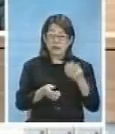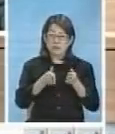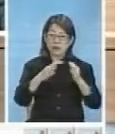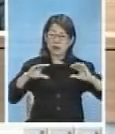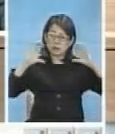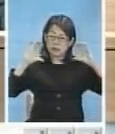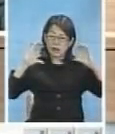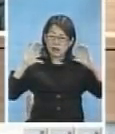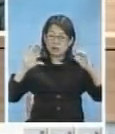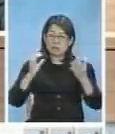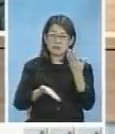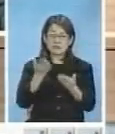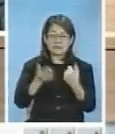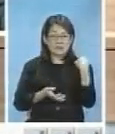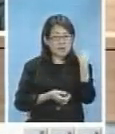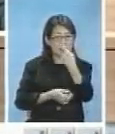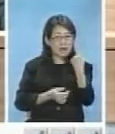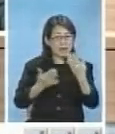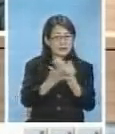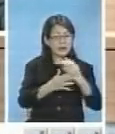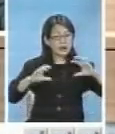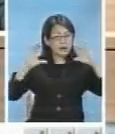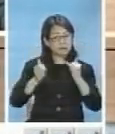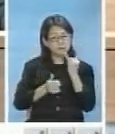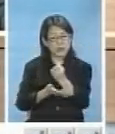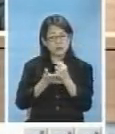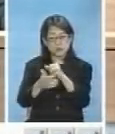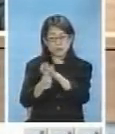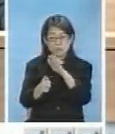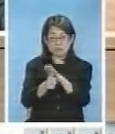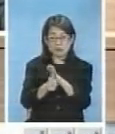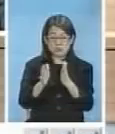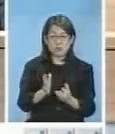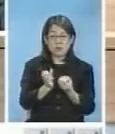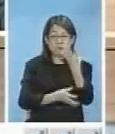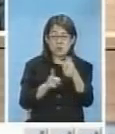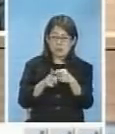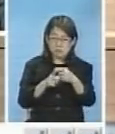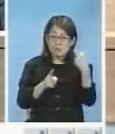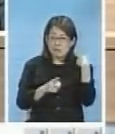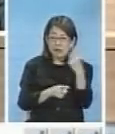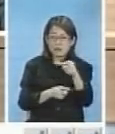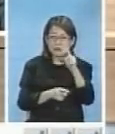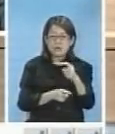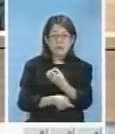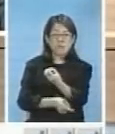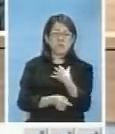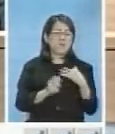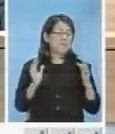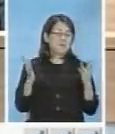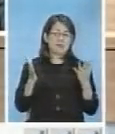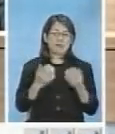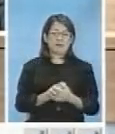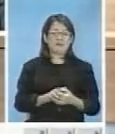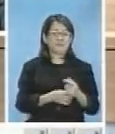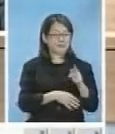หรือมีตัวแทนเข้ามาดูแลให้พี่น้องประชาชนผู้ปลูกข้าวโพดหรือไม่ได้รับคำตอบว่าไม่มีท่